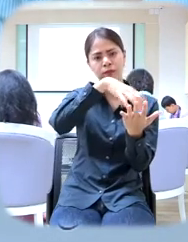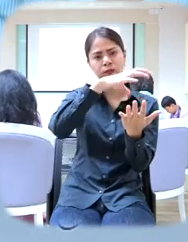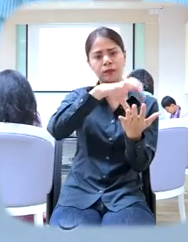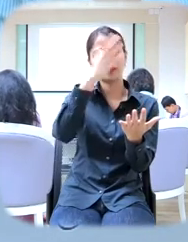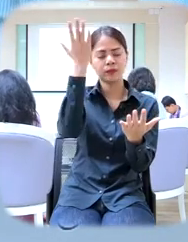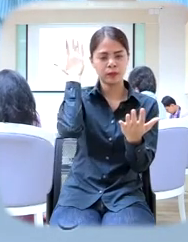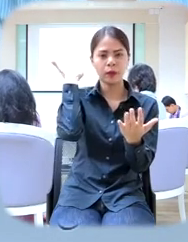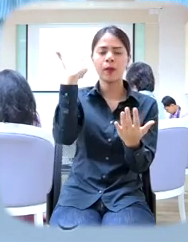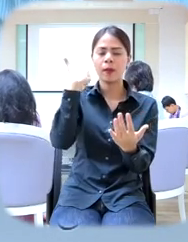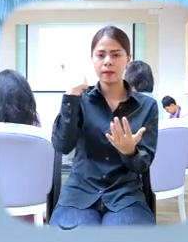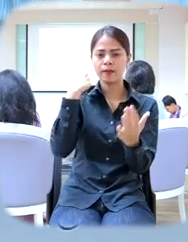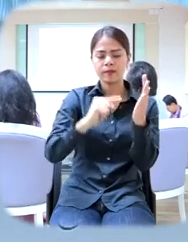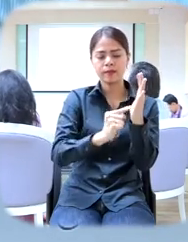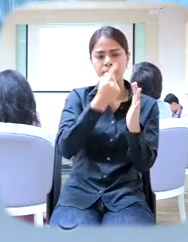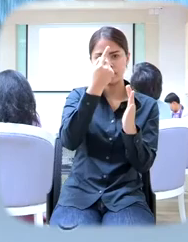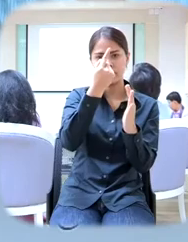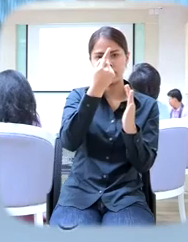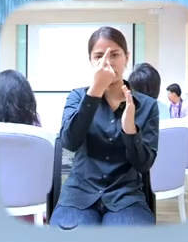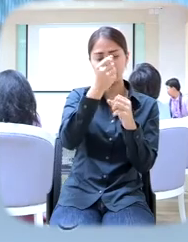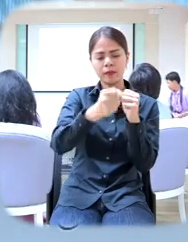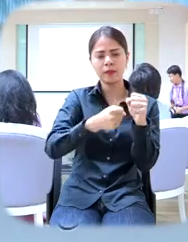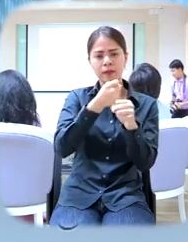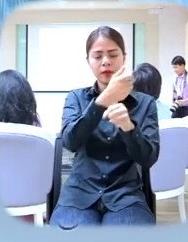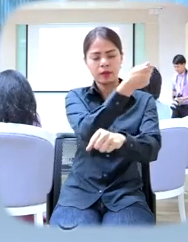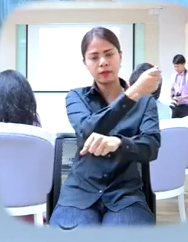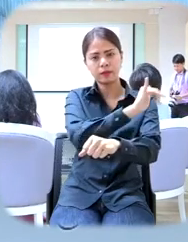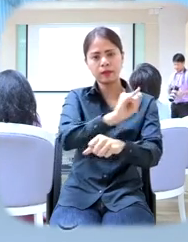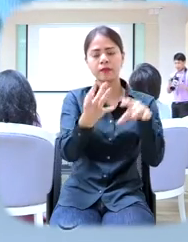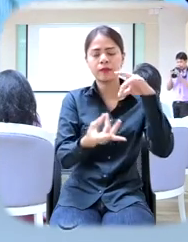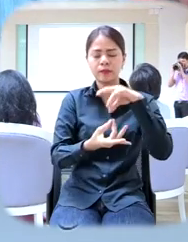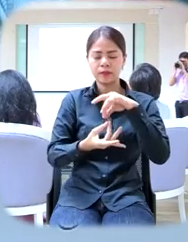คยมีอยู่นะครับตั้งแต่สมัยสุโขทัยกับอยุธยานะครับ